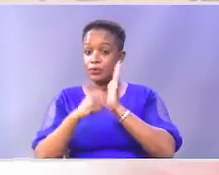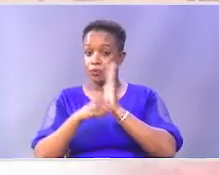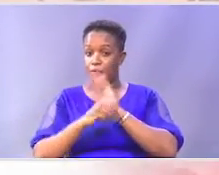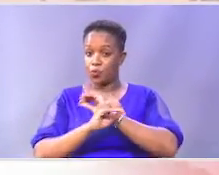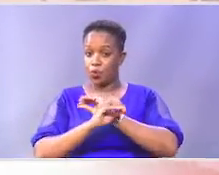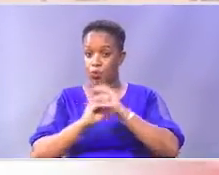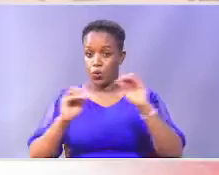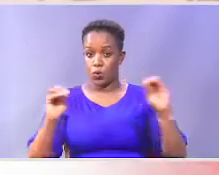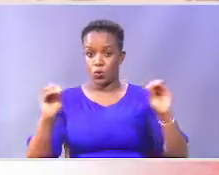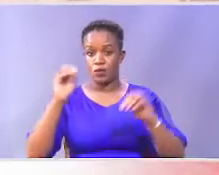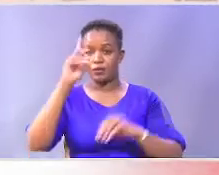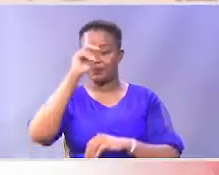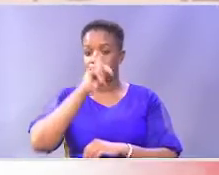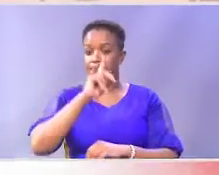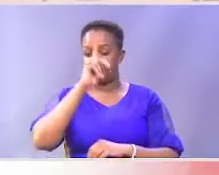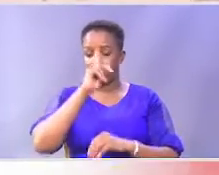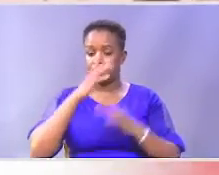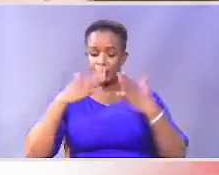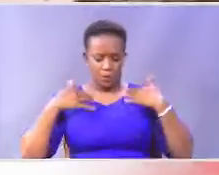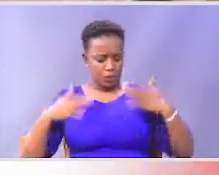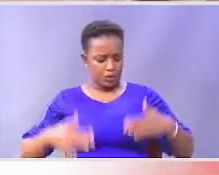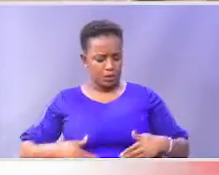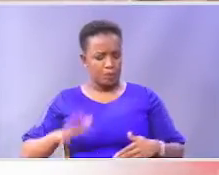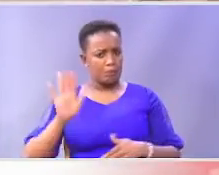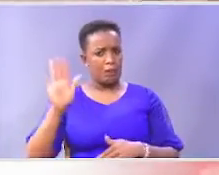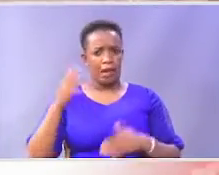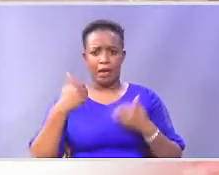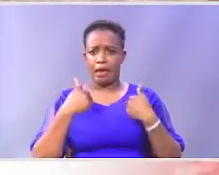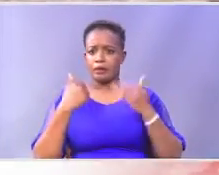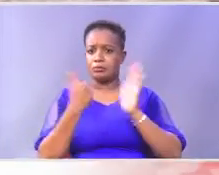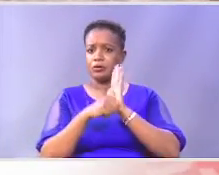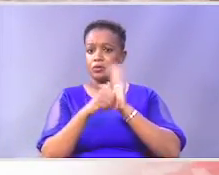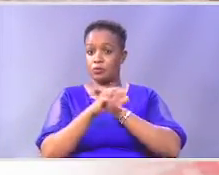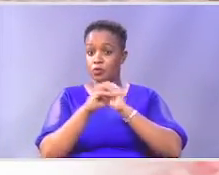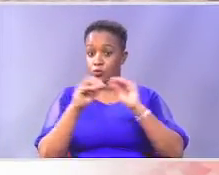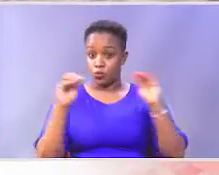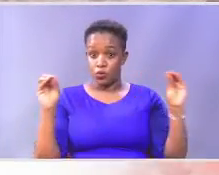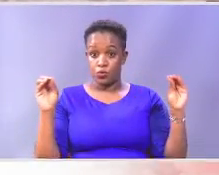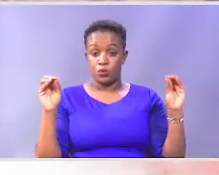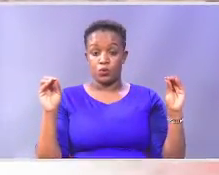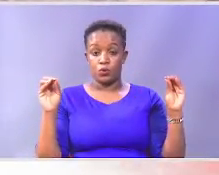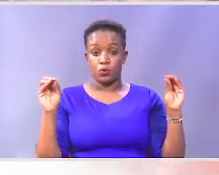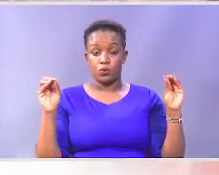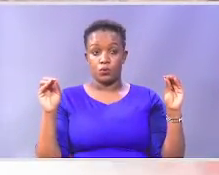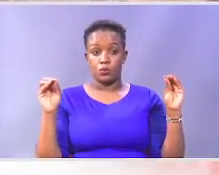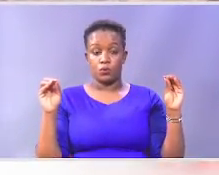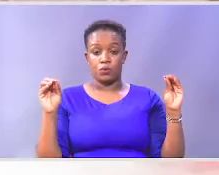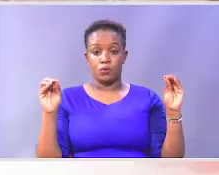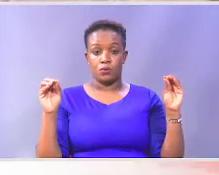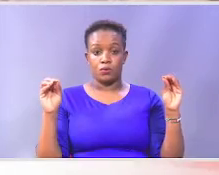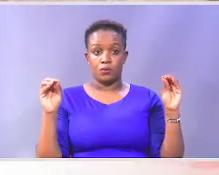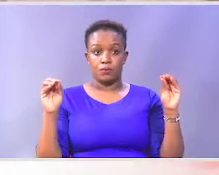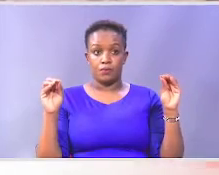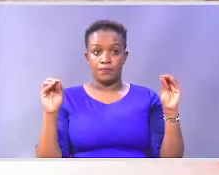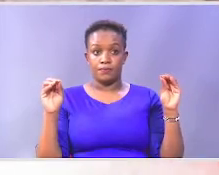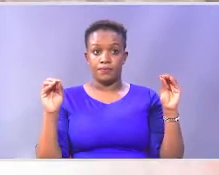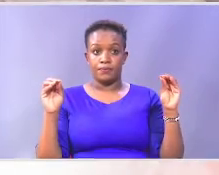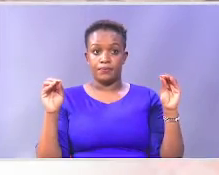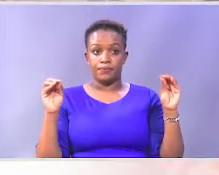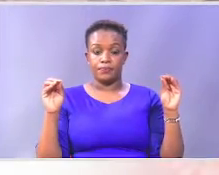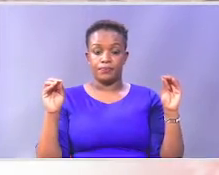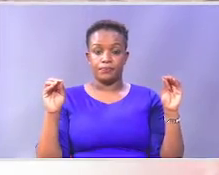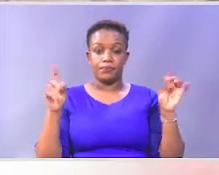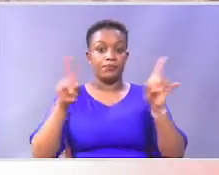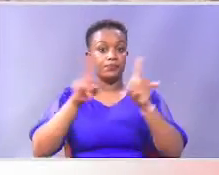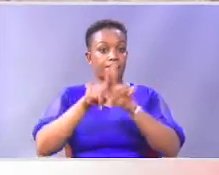serious kwa Hata kwa mwili yake hatujapata Hi shida akiwa hapa nyumbani pengine alienda